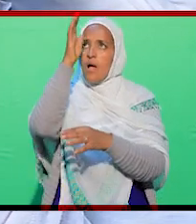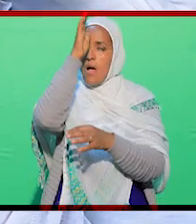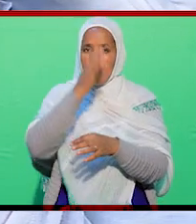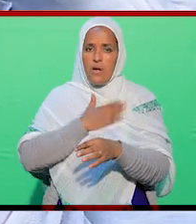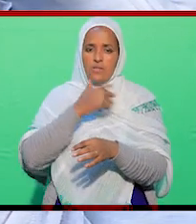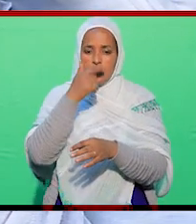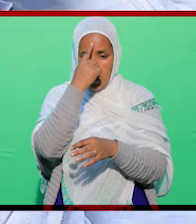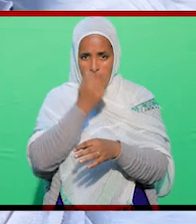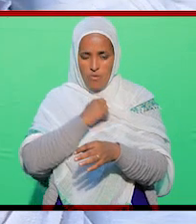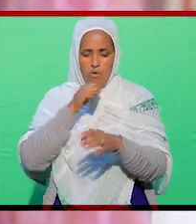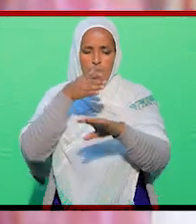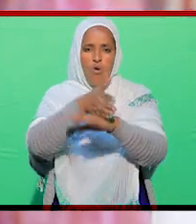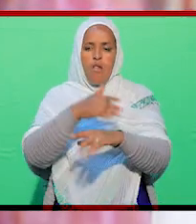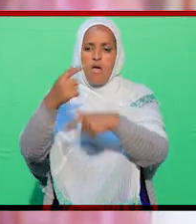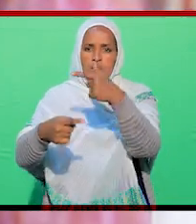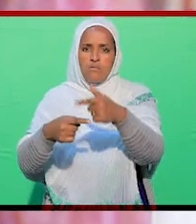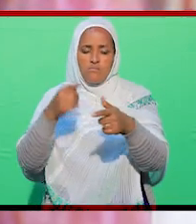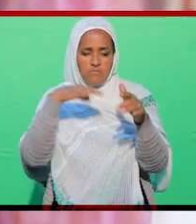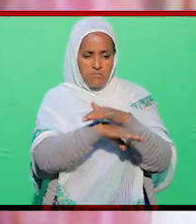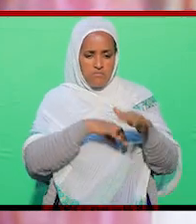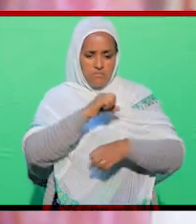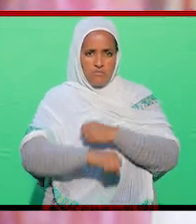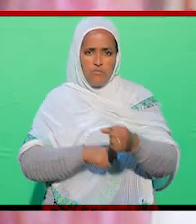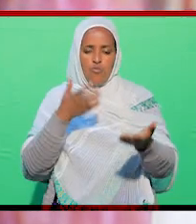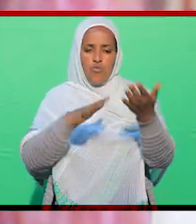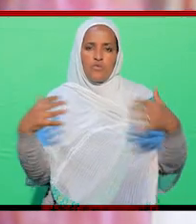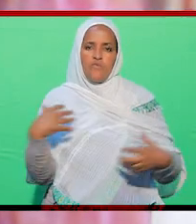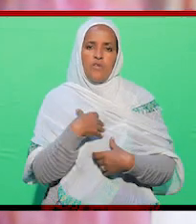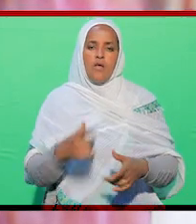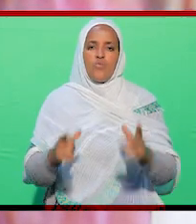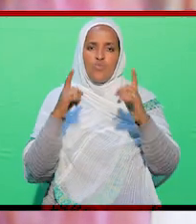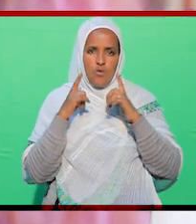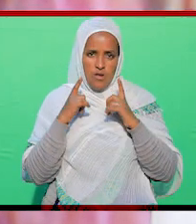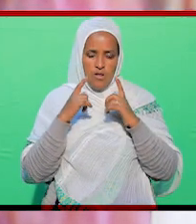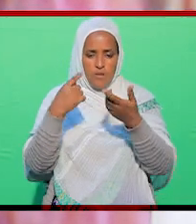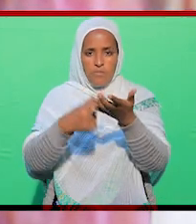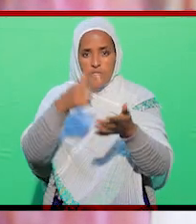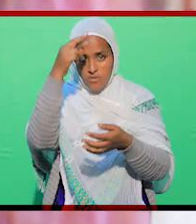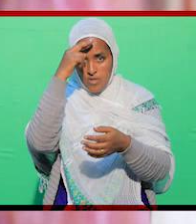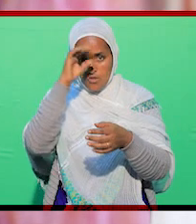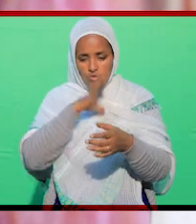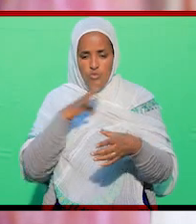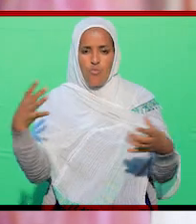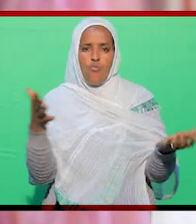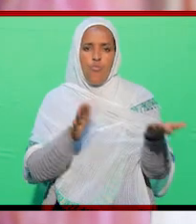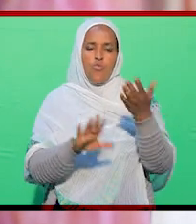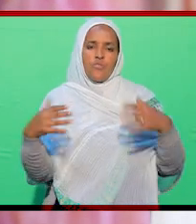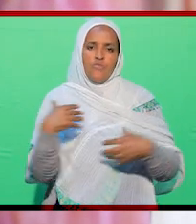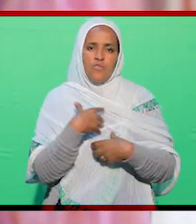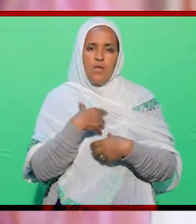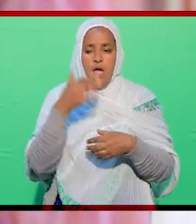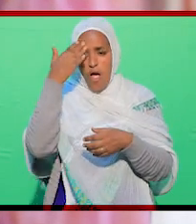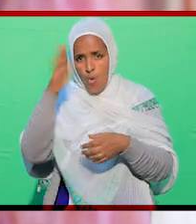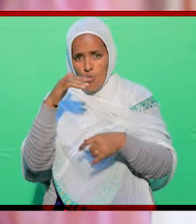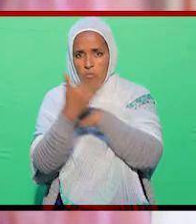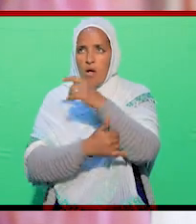ብላ ካላመነች፣ እግዚአብሔርን አባቴ ብላ ካላመነች፣ በኋላ ሂዳ የምትገባ ስለሚጨንቃት ሞትን ስትፈራ ትኖራለች። ለዚህ